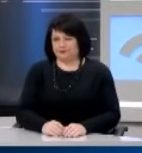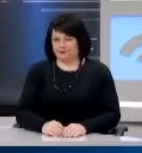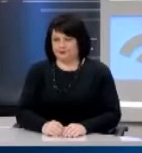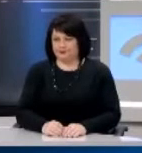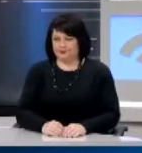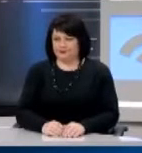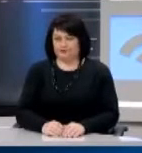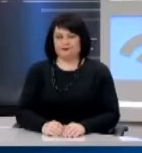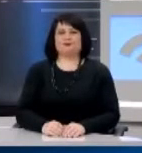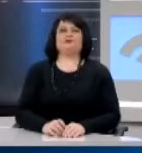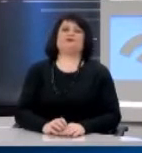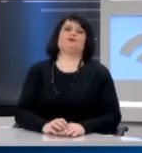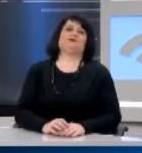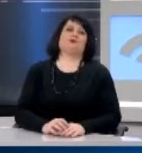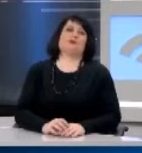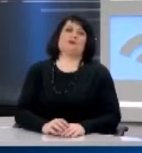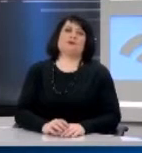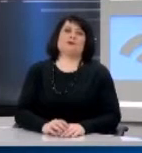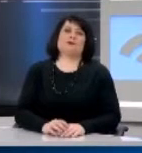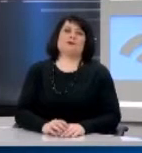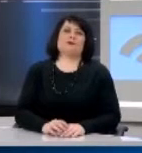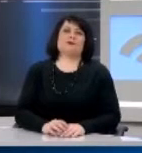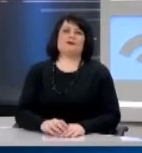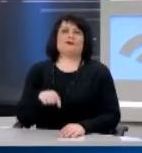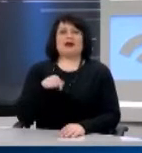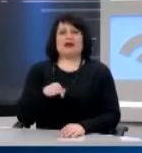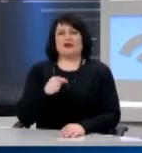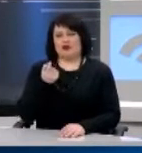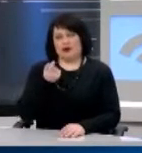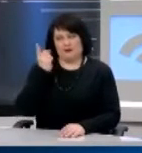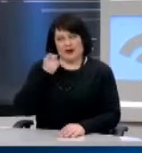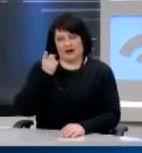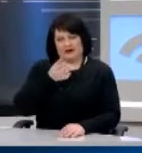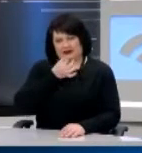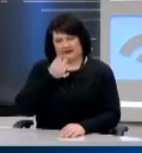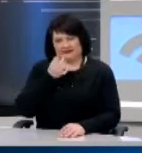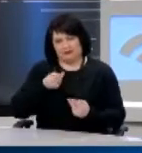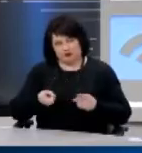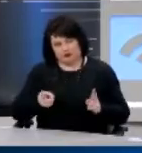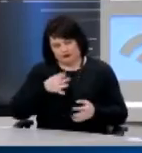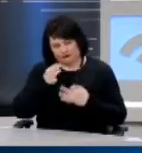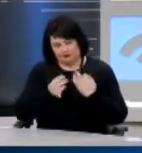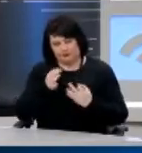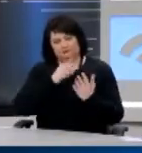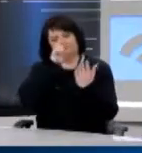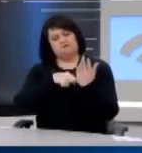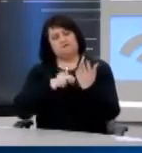Και επιτρέψτε με εδώ μια παρατήρηση, διότι διαβάζοντας και την έκθεση,